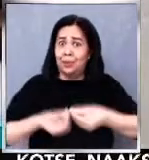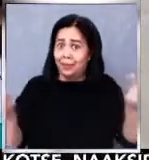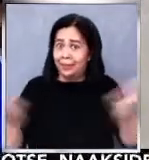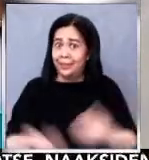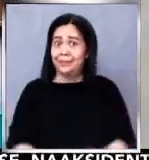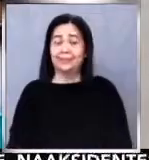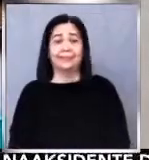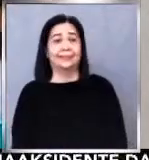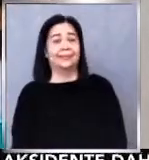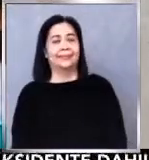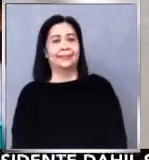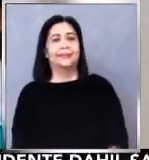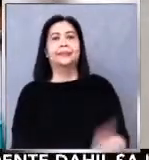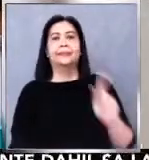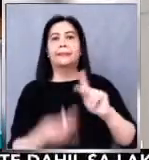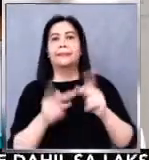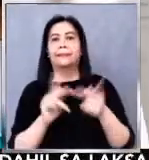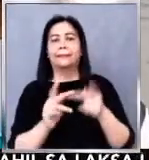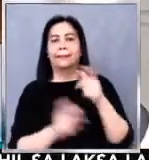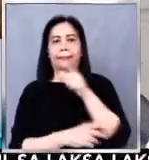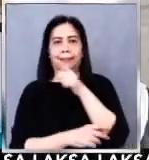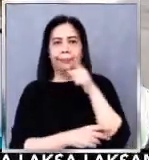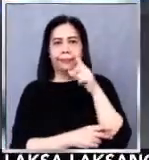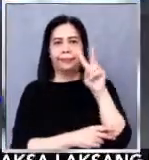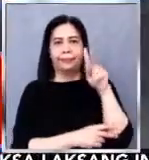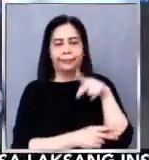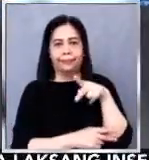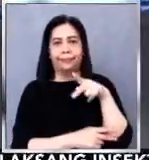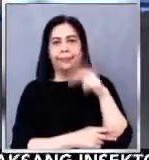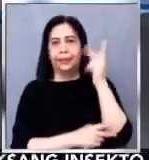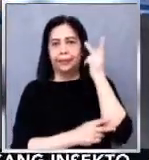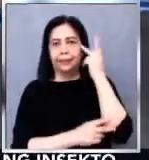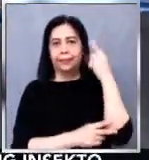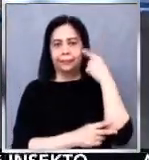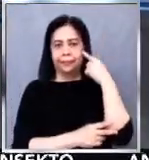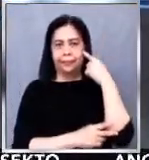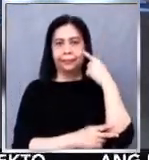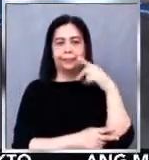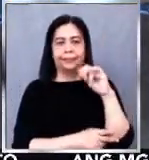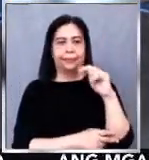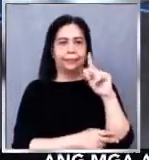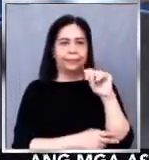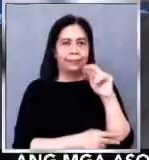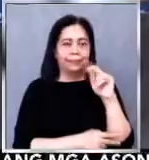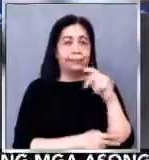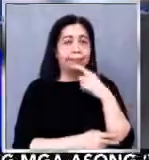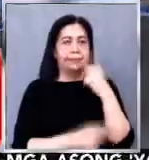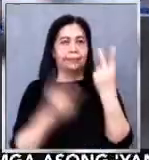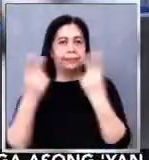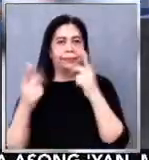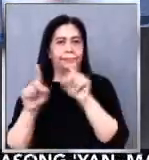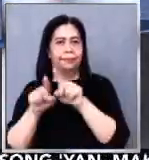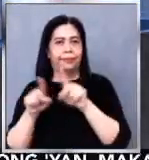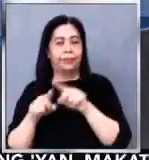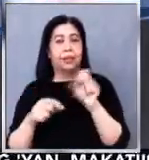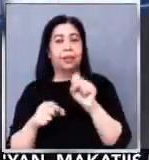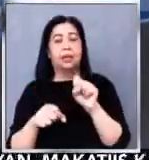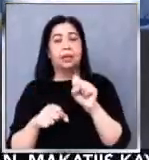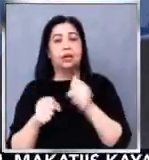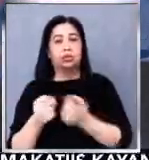Ang katandem ni Robredo na si Vice Presidential Aspirant Senator Kiko Pangilinan bumisita naman sa Sorsogon at